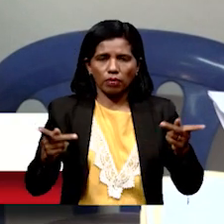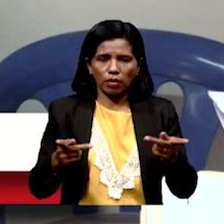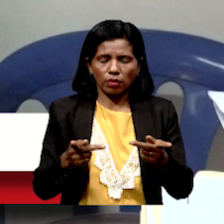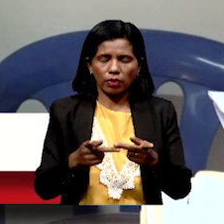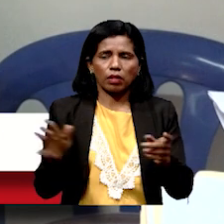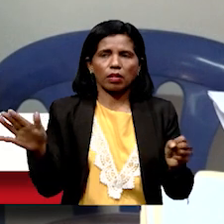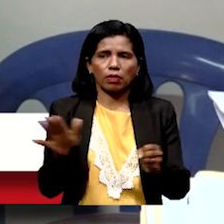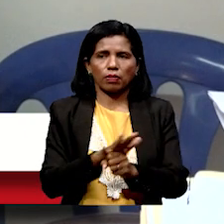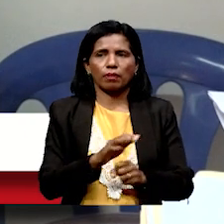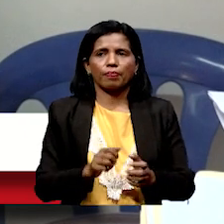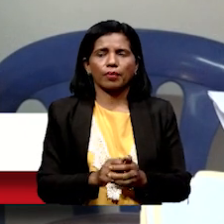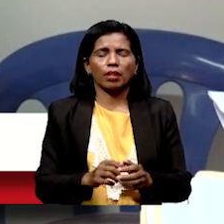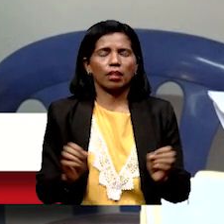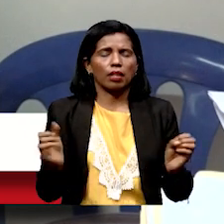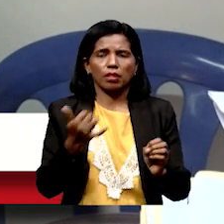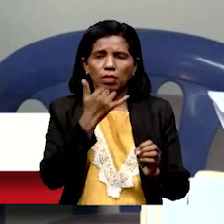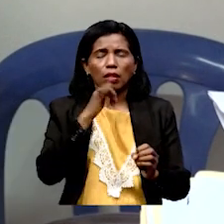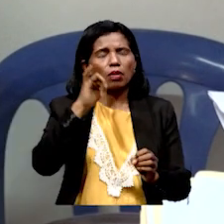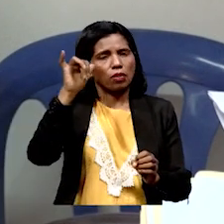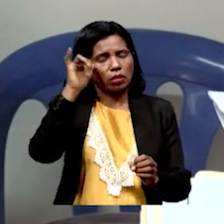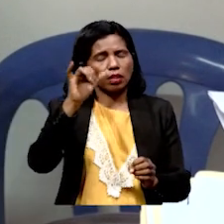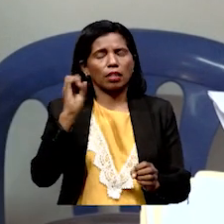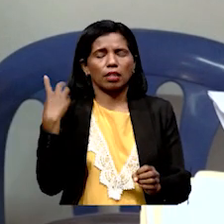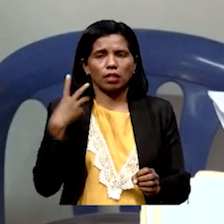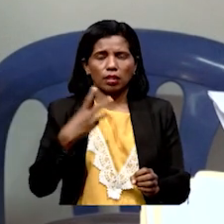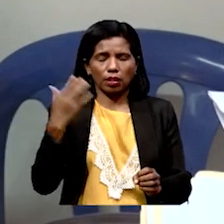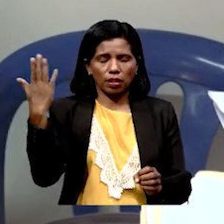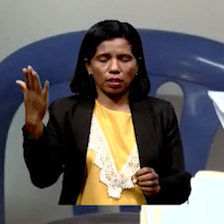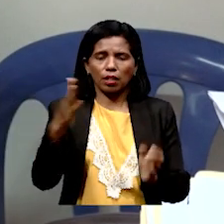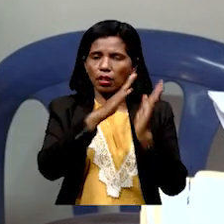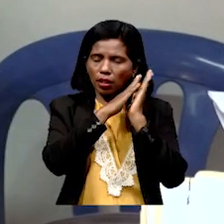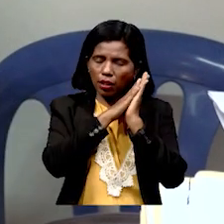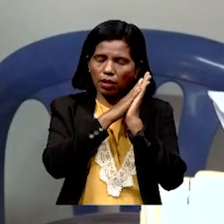Nakon la sala horsek ite iha Veracruz iha kama mamu